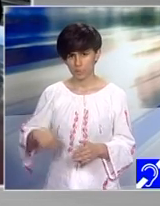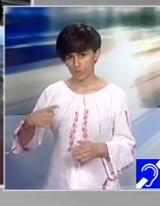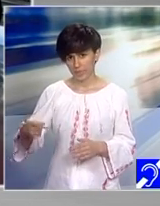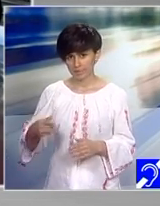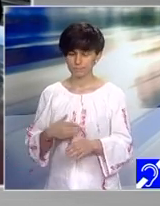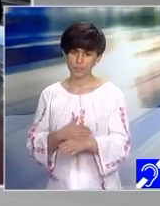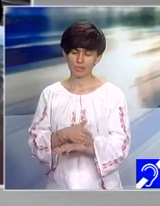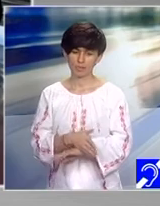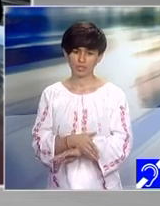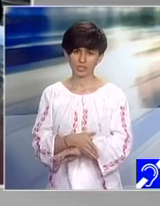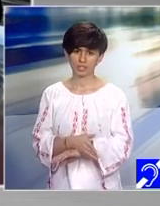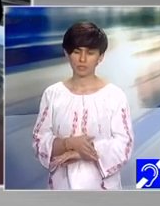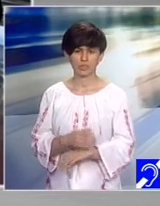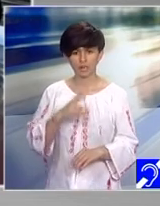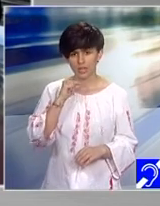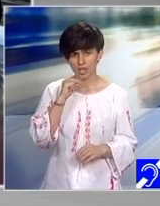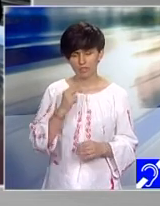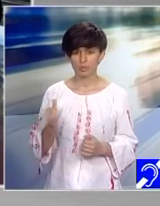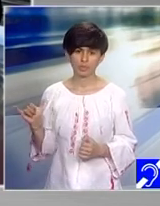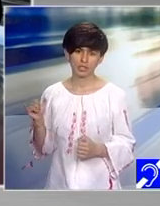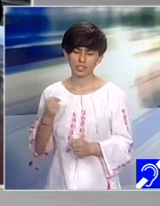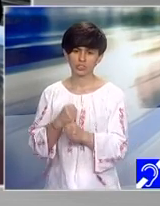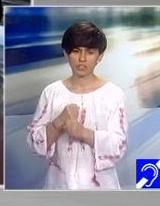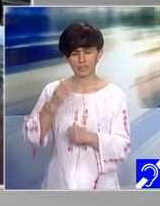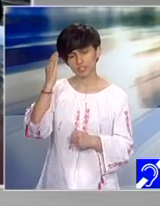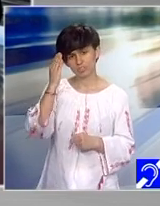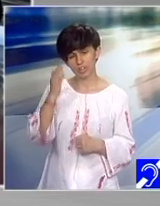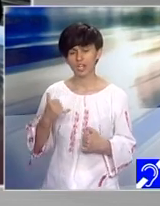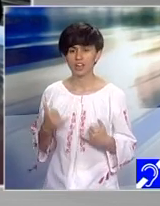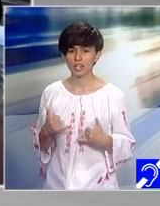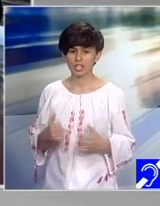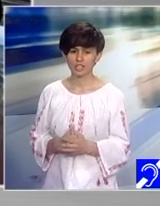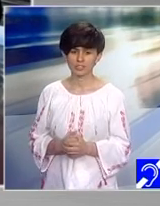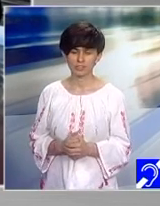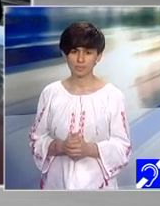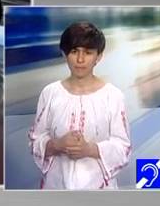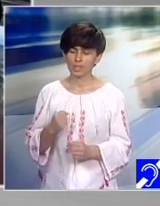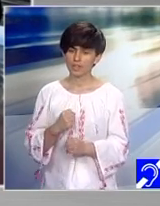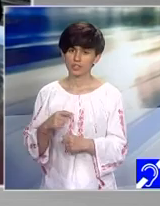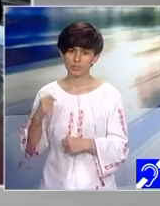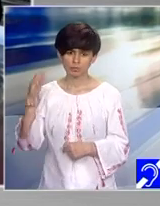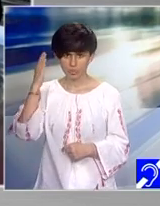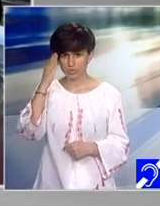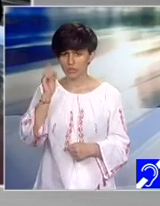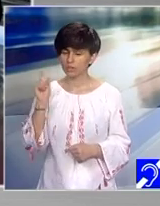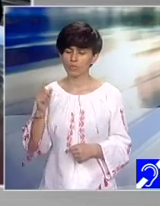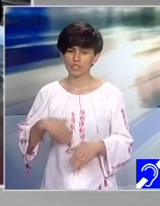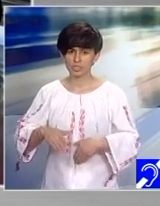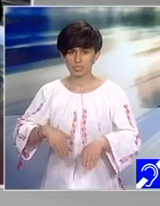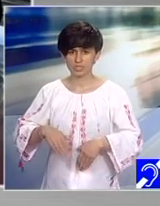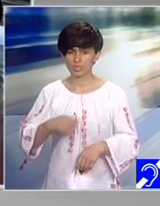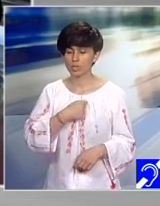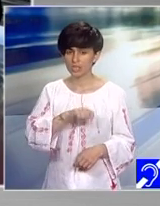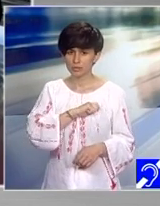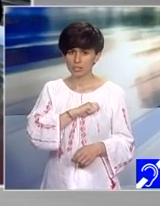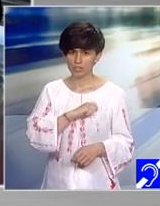de cine face școala astăzi. Școala nu o face nici ministerul și nici inspectoratul. Școala o fac profesorii.